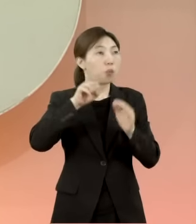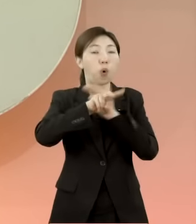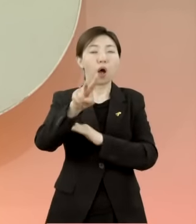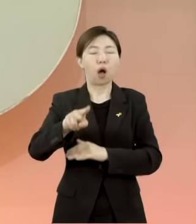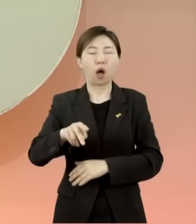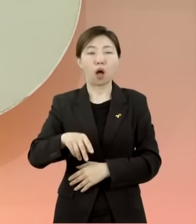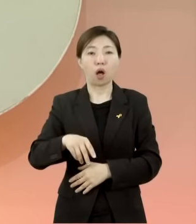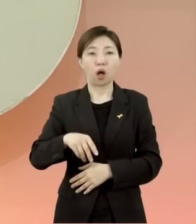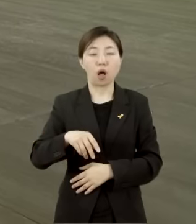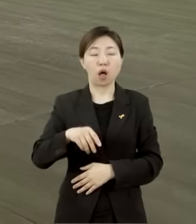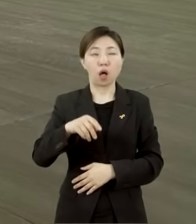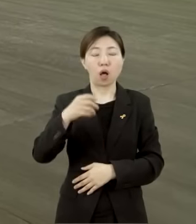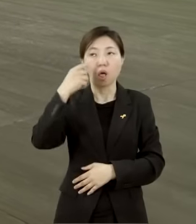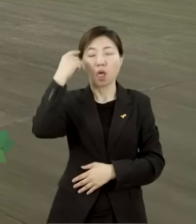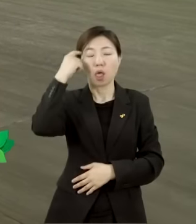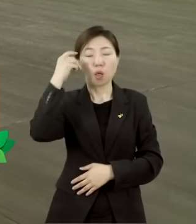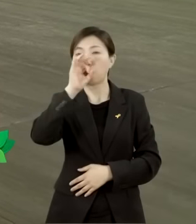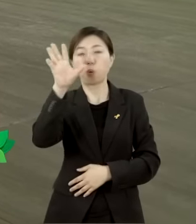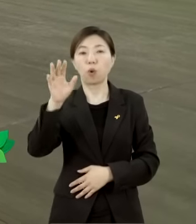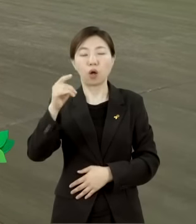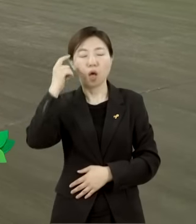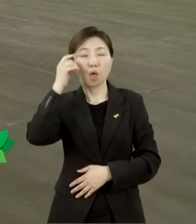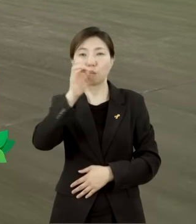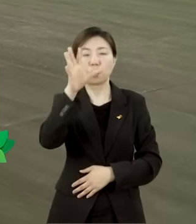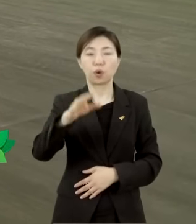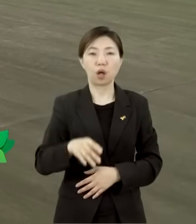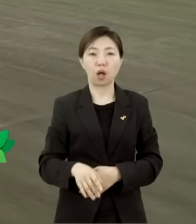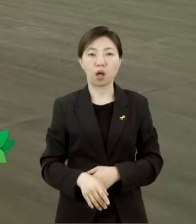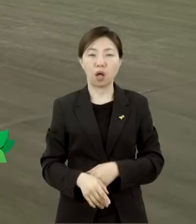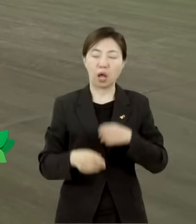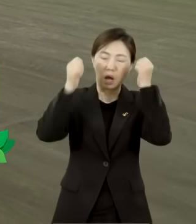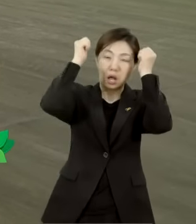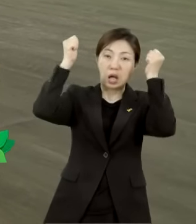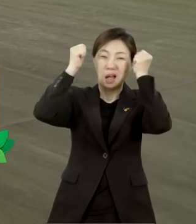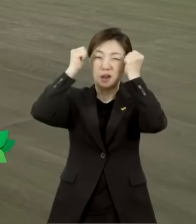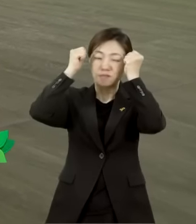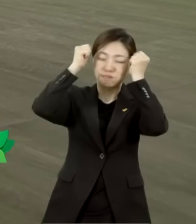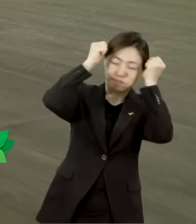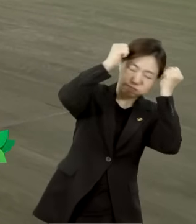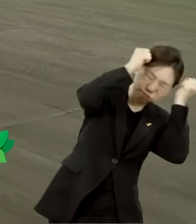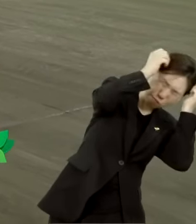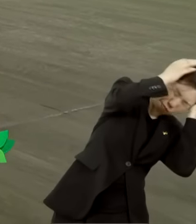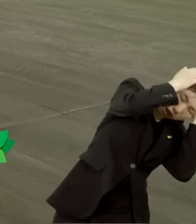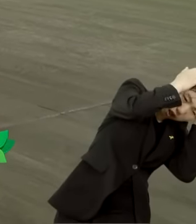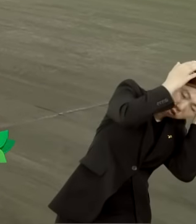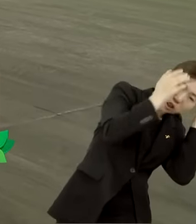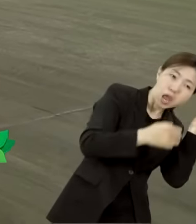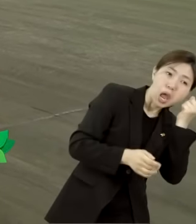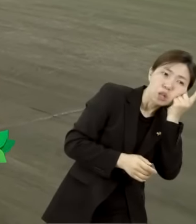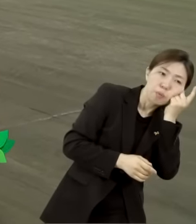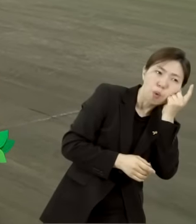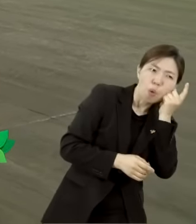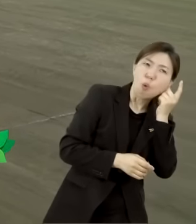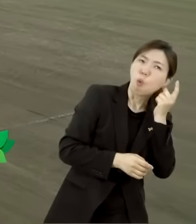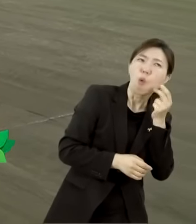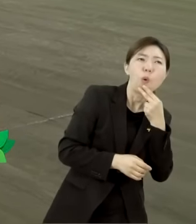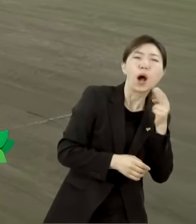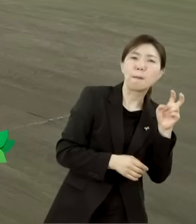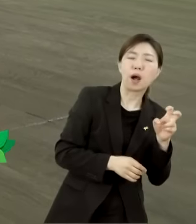나는데 정신이 는걸 뭐 어떻게 해야 되는지 그때 뭐 휴대폰이 있었는지 없으셨는지